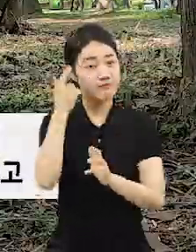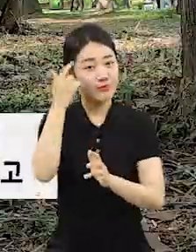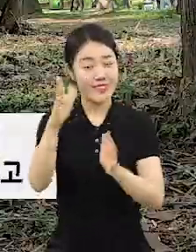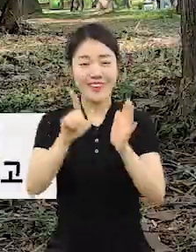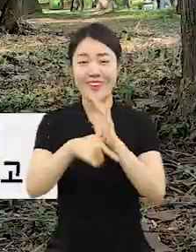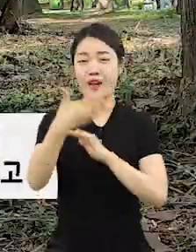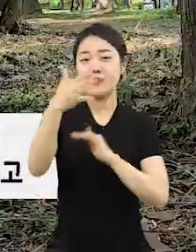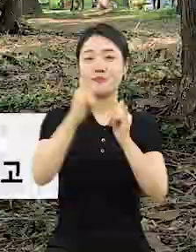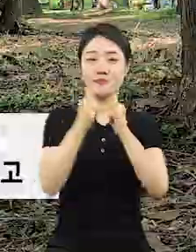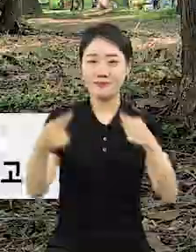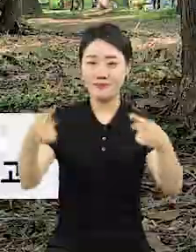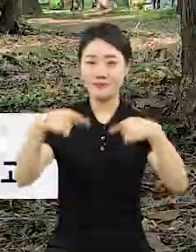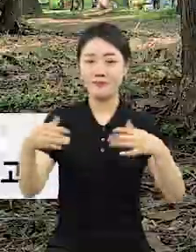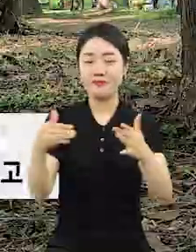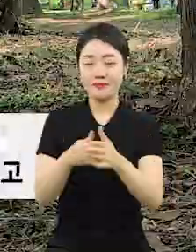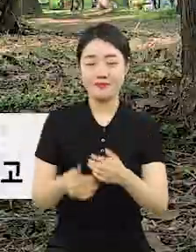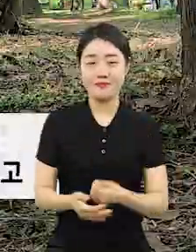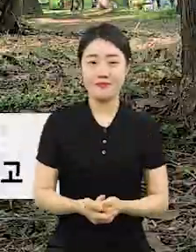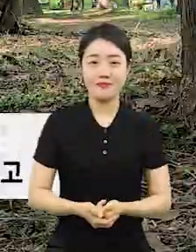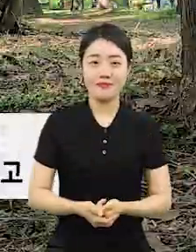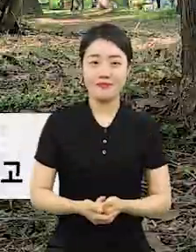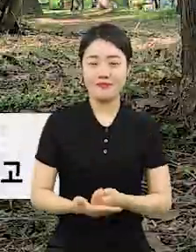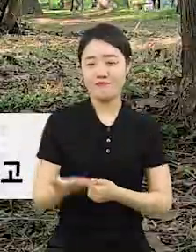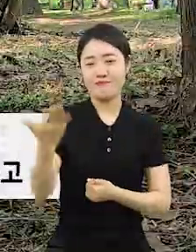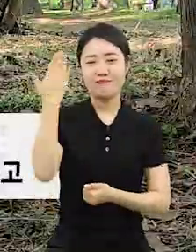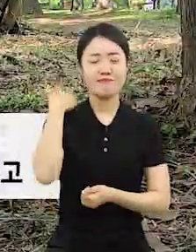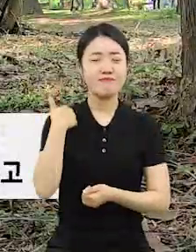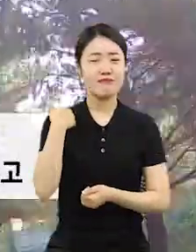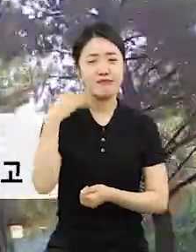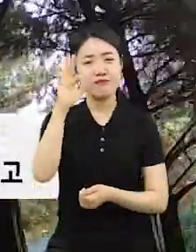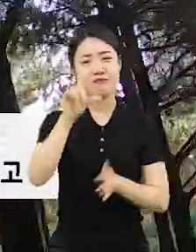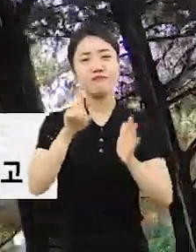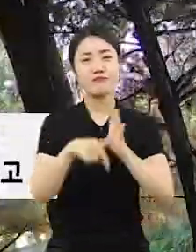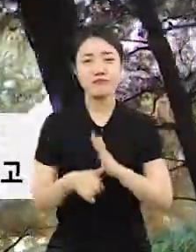9명이 참여하게 됐거든요. 그래서 뭐 예전에는